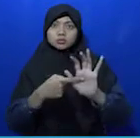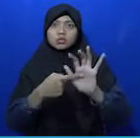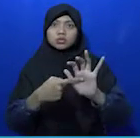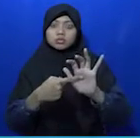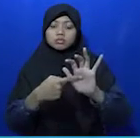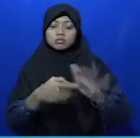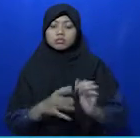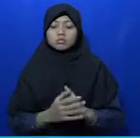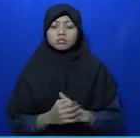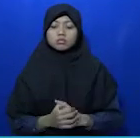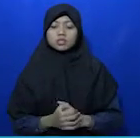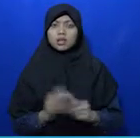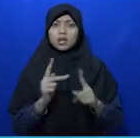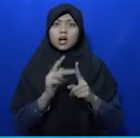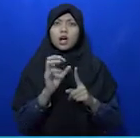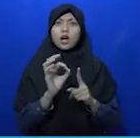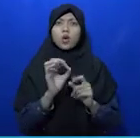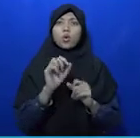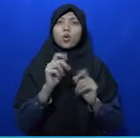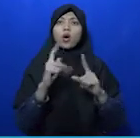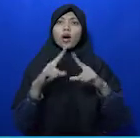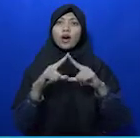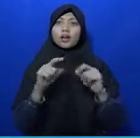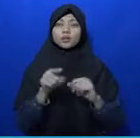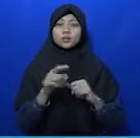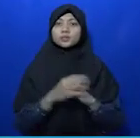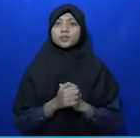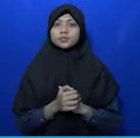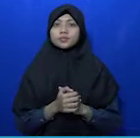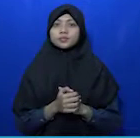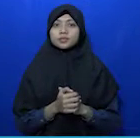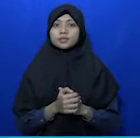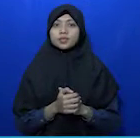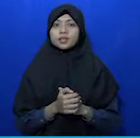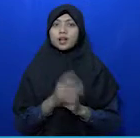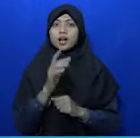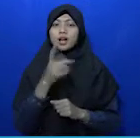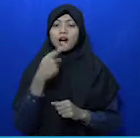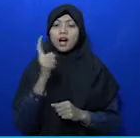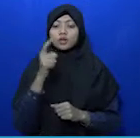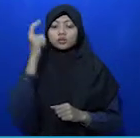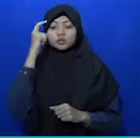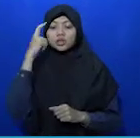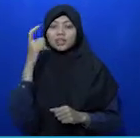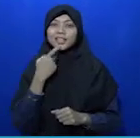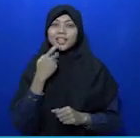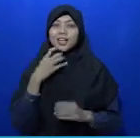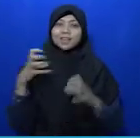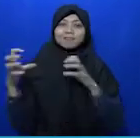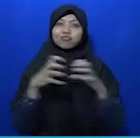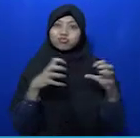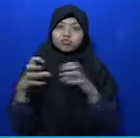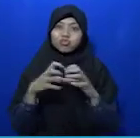Ya, HOA ini, marilah kita jangan tidak terjebak dengan kontroversi ikat